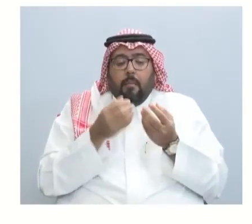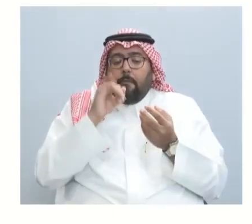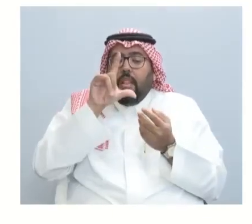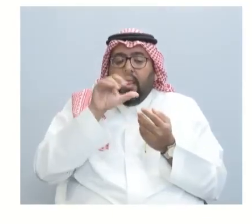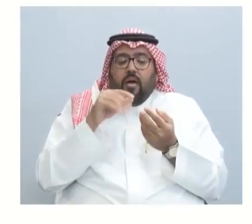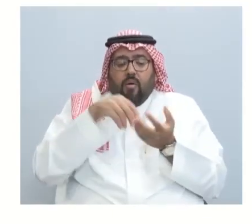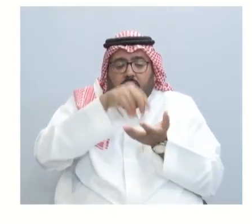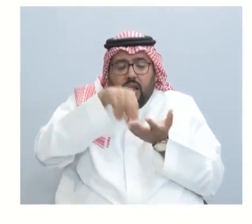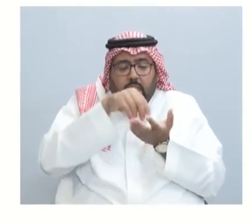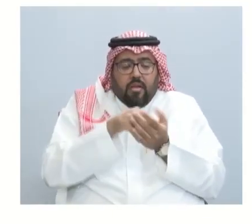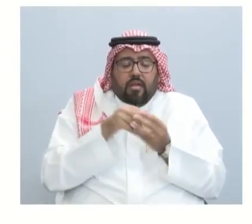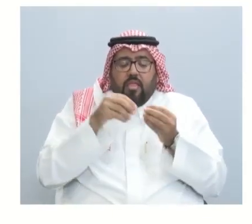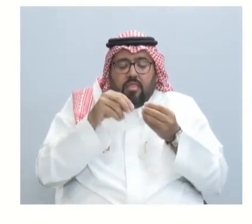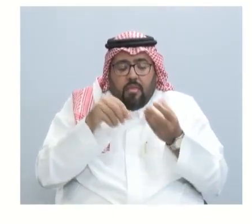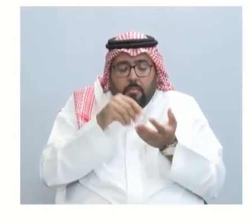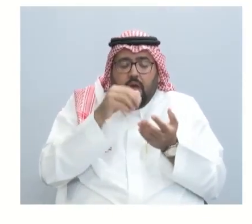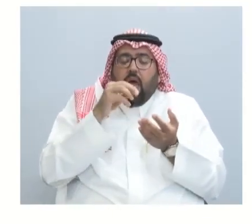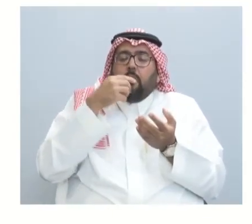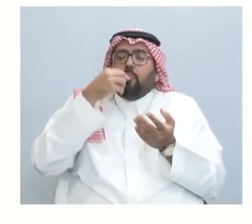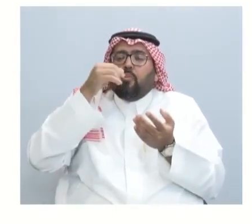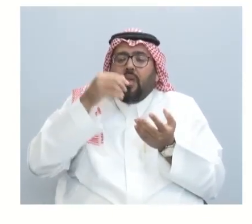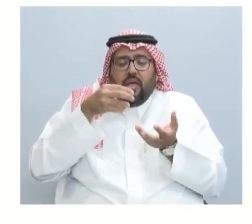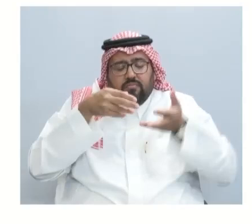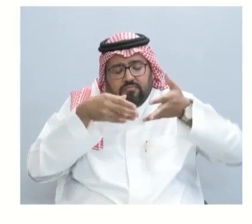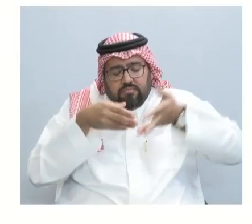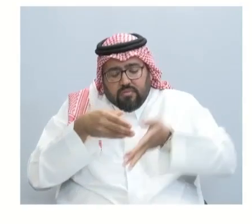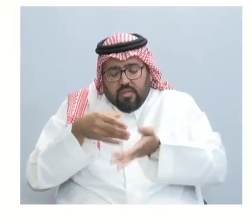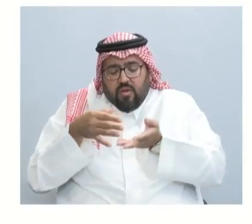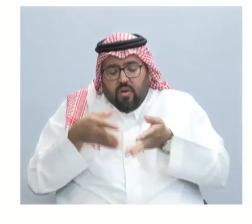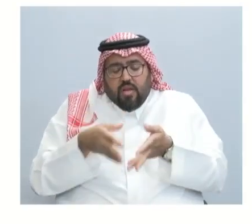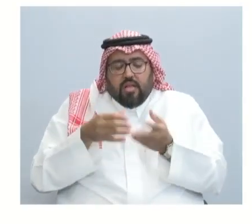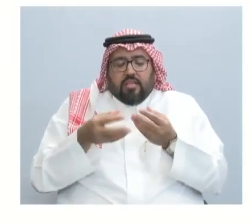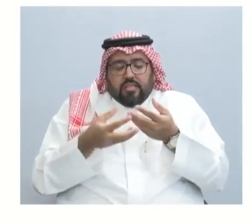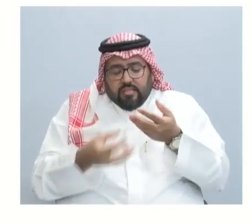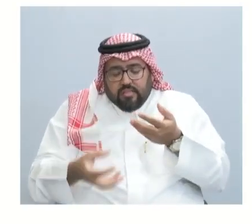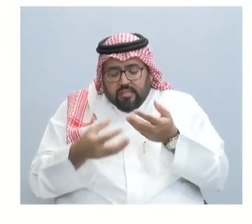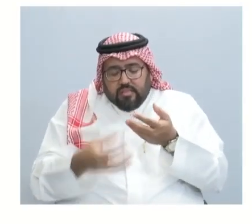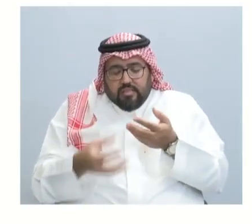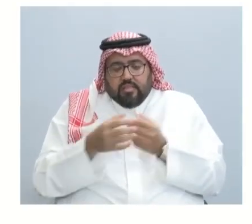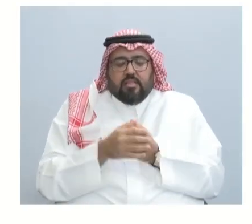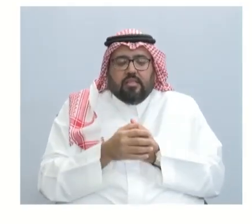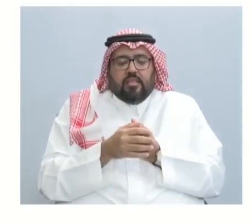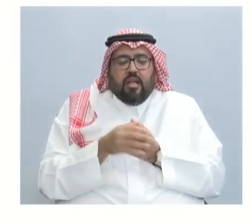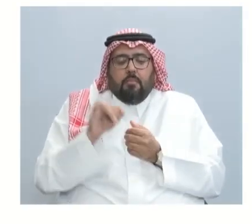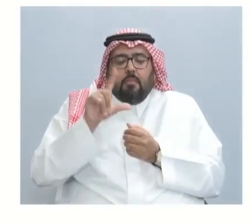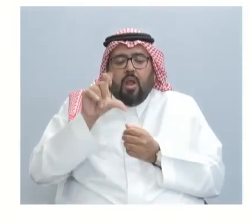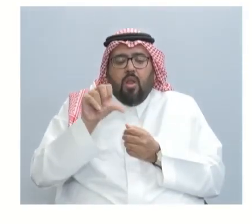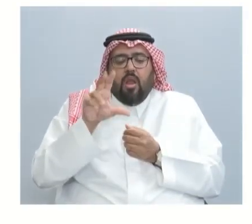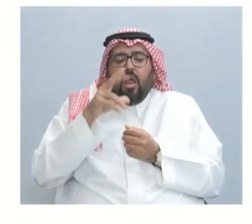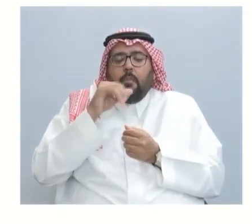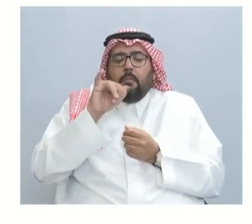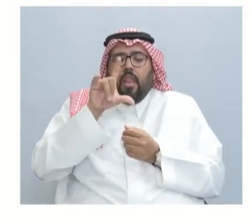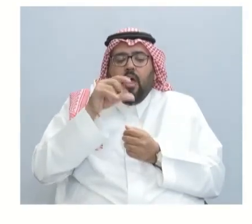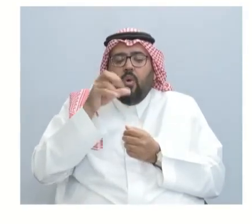بالتالي سوف يذاب الملح ثم يمرر المخلوط في ورقه ترشيح ليكون بذلك محلول الملح